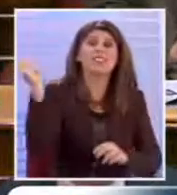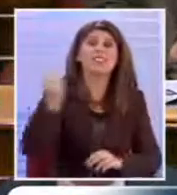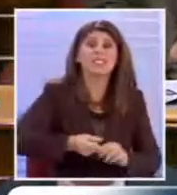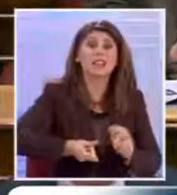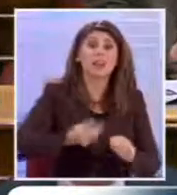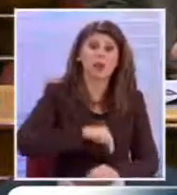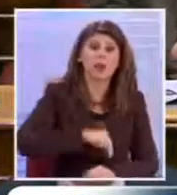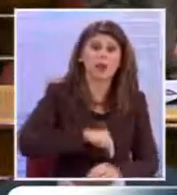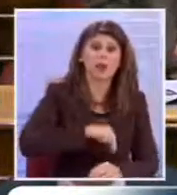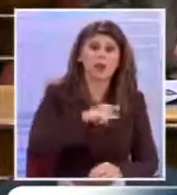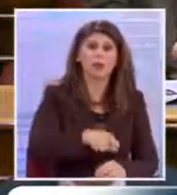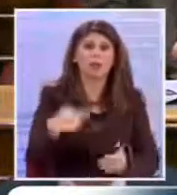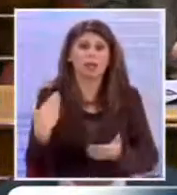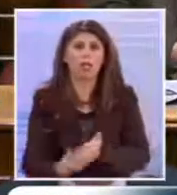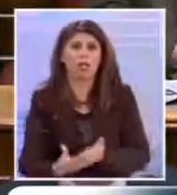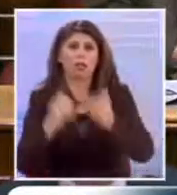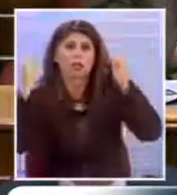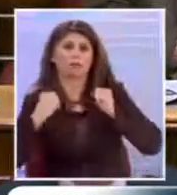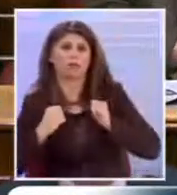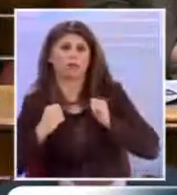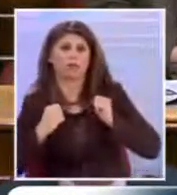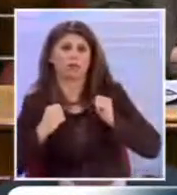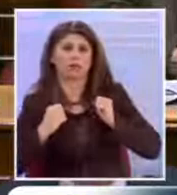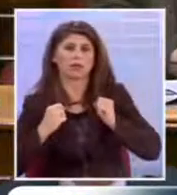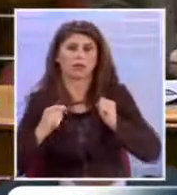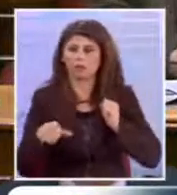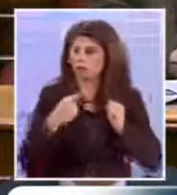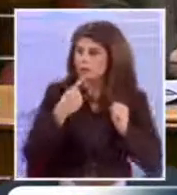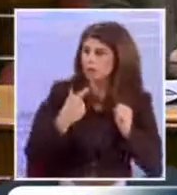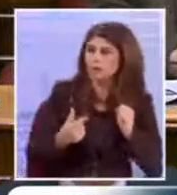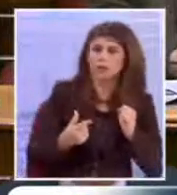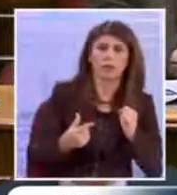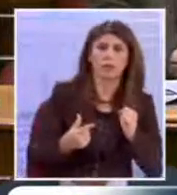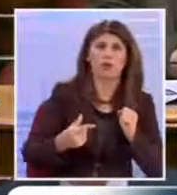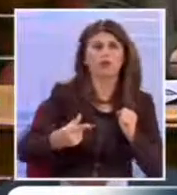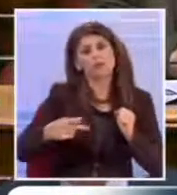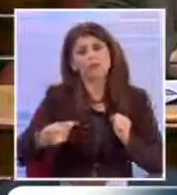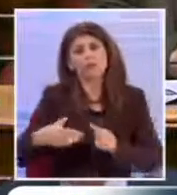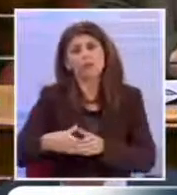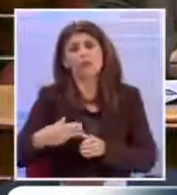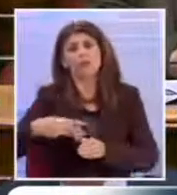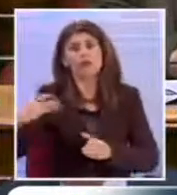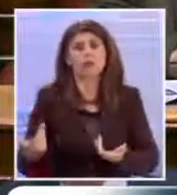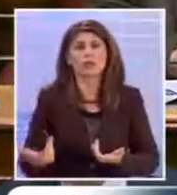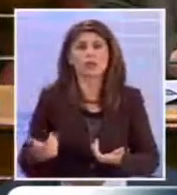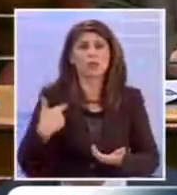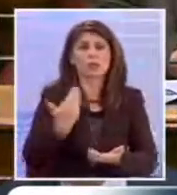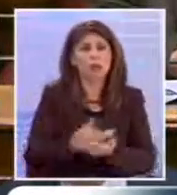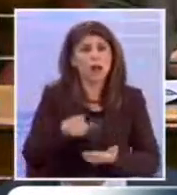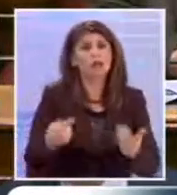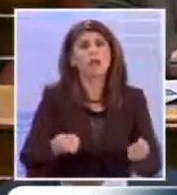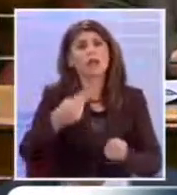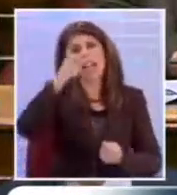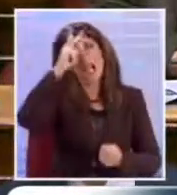θα ρωτούσε κάποιος τι θα αντιλέξει η αξιωματική αντιπολίτευση. Σας προτείνουμε λοιπόν να κάνετε αυτό που έχει κάνει η